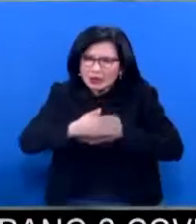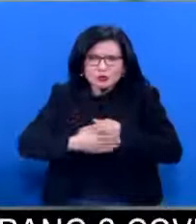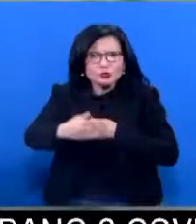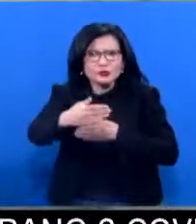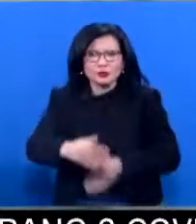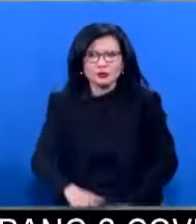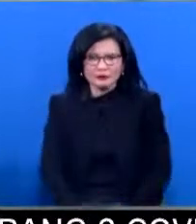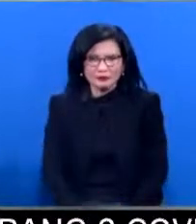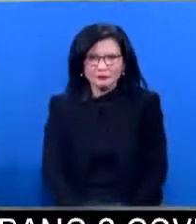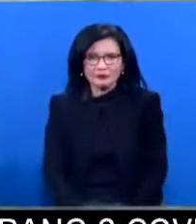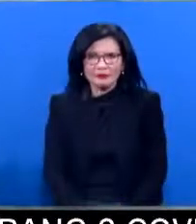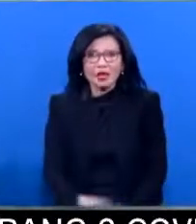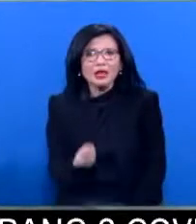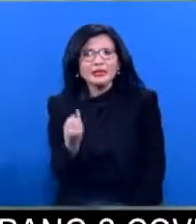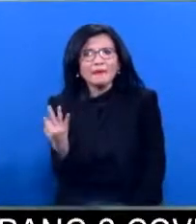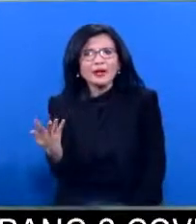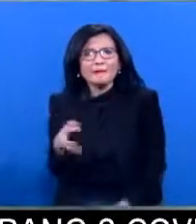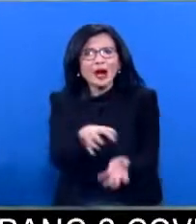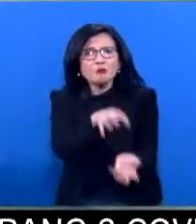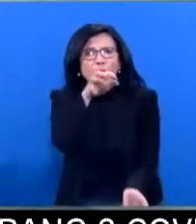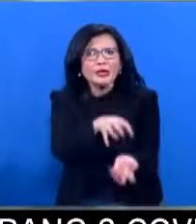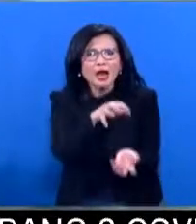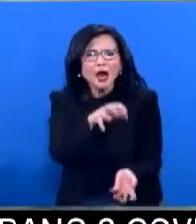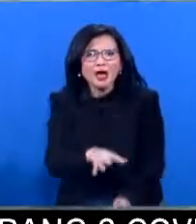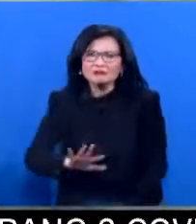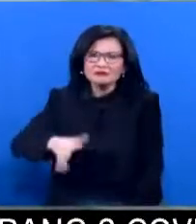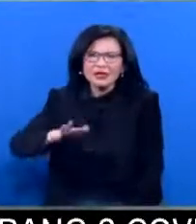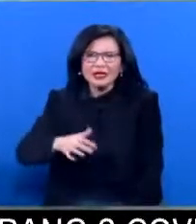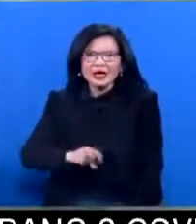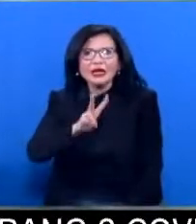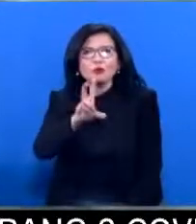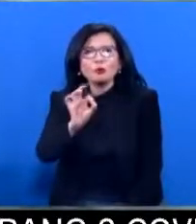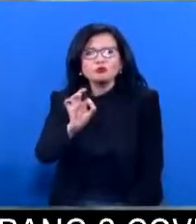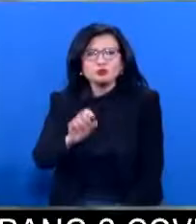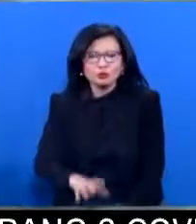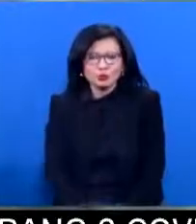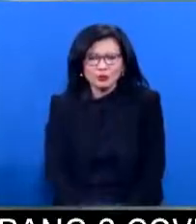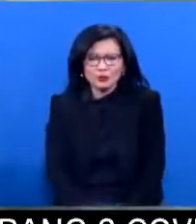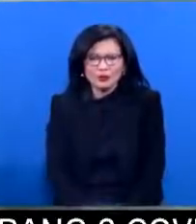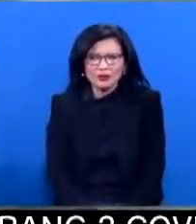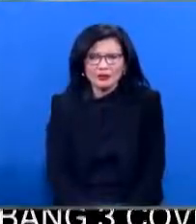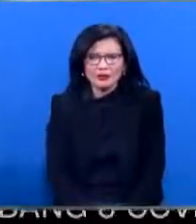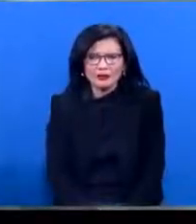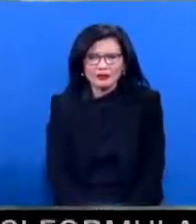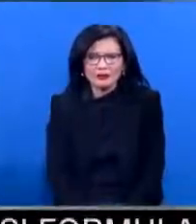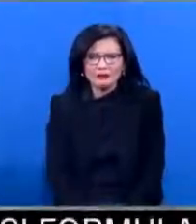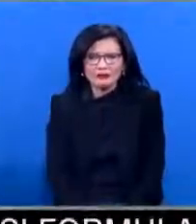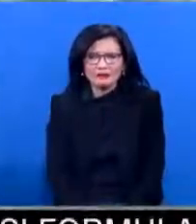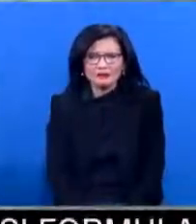habis. Sudah ada berapa kira yang di dalam tuh? Ya, sekitar 20 ekor lah. Semua kita harus